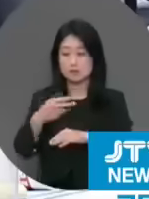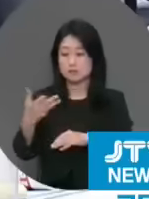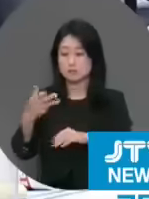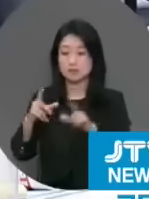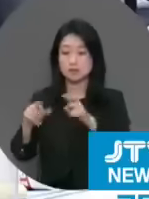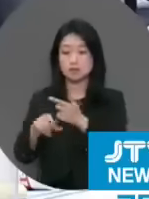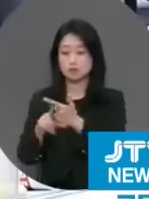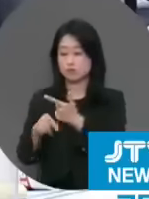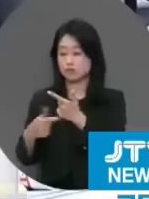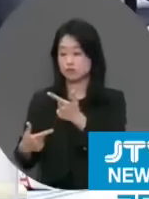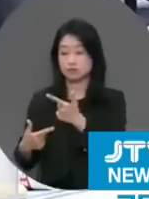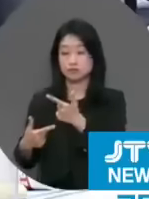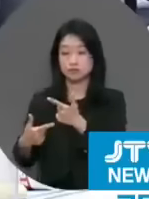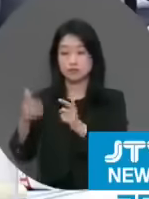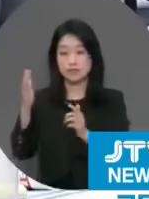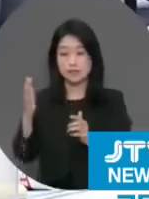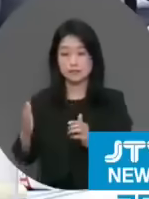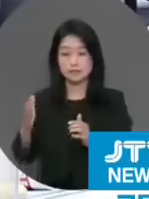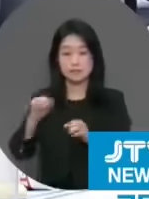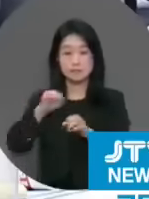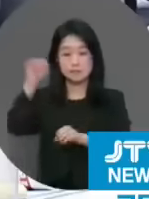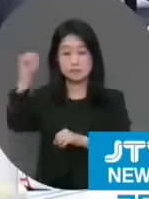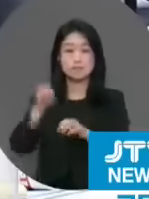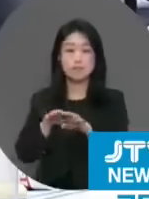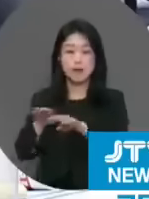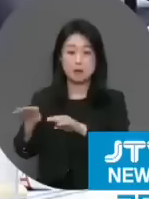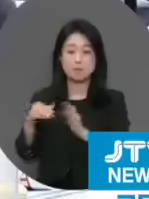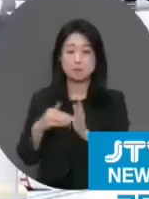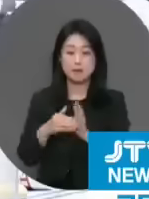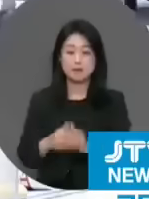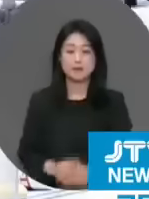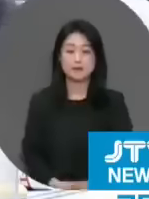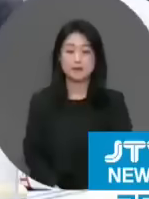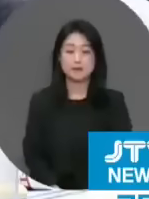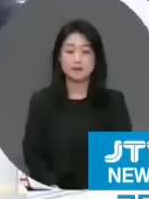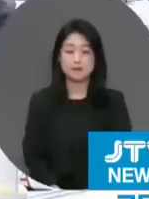6일까지 이제 했습니다. 예.